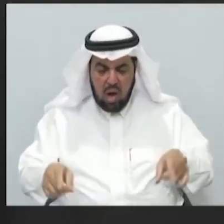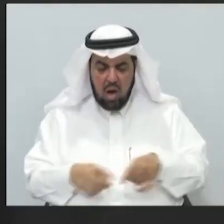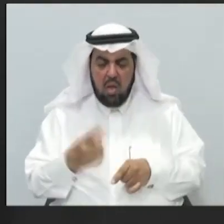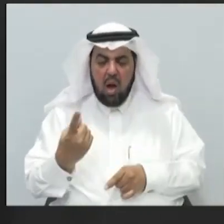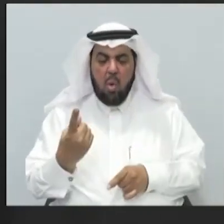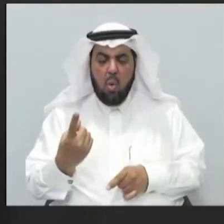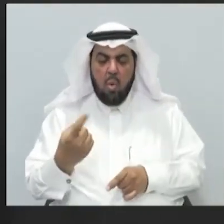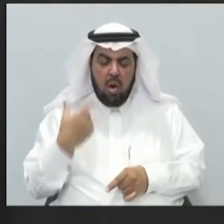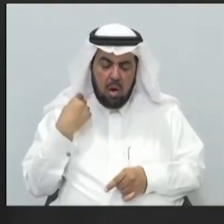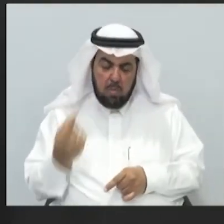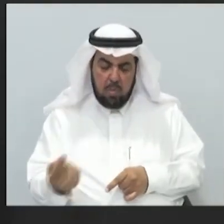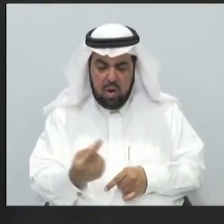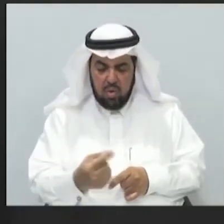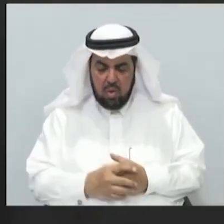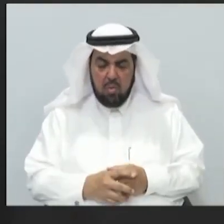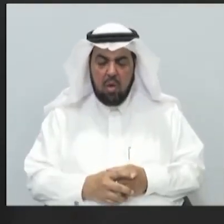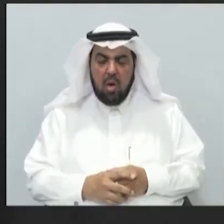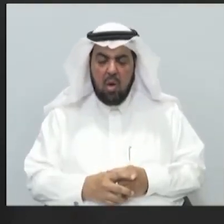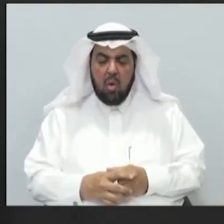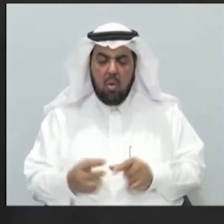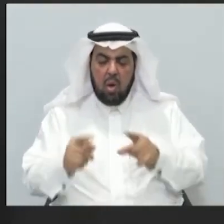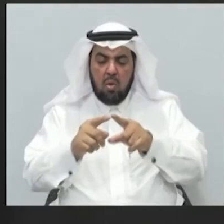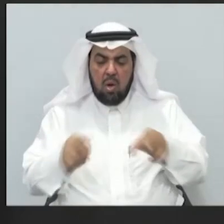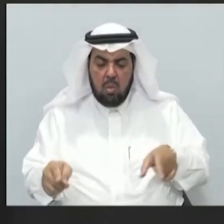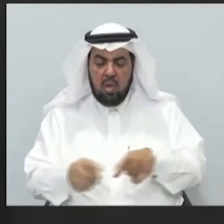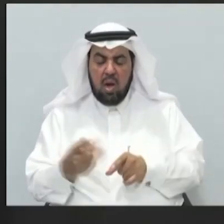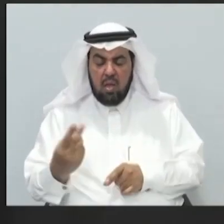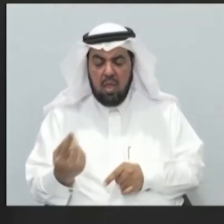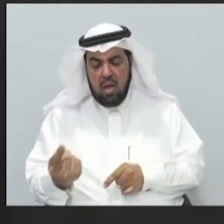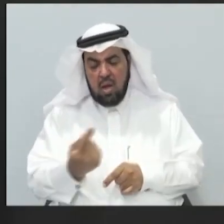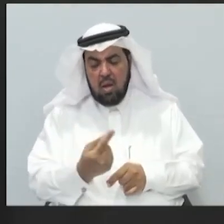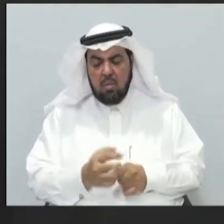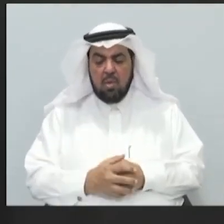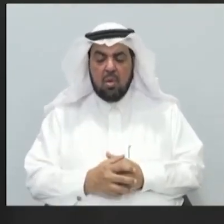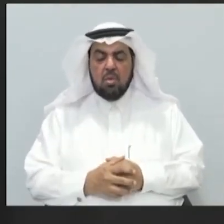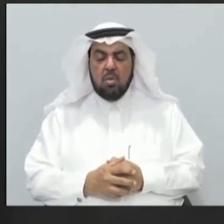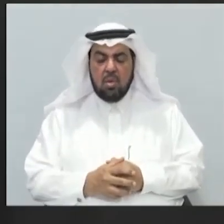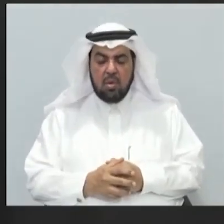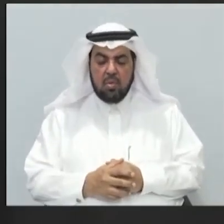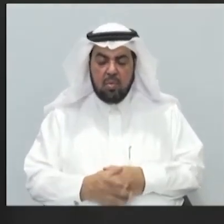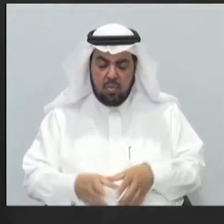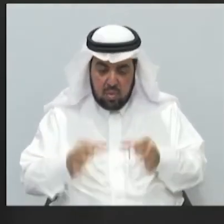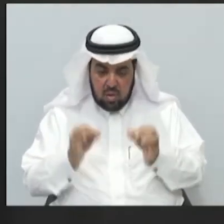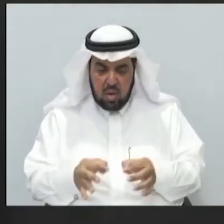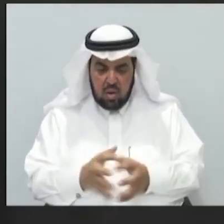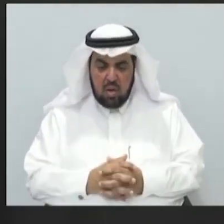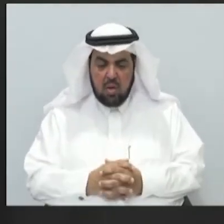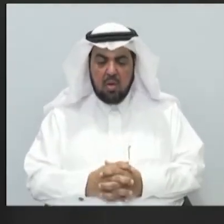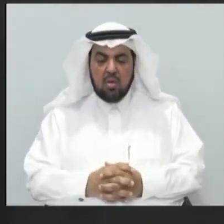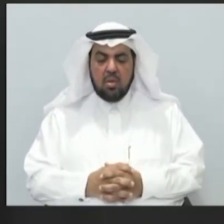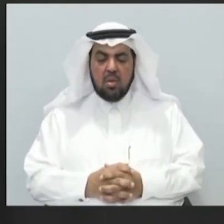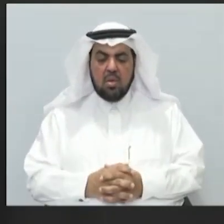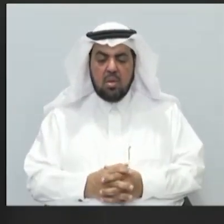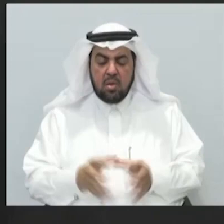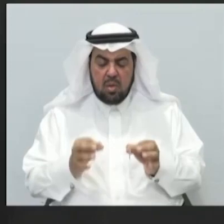رسمي بالرسمه والمثلث الثاني بالرسمه صح ولا لا عشان انا عشان يعني اتاكد ايش هم